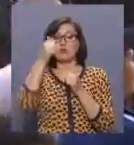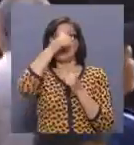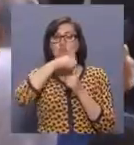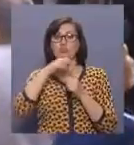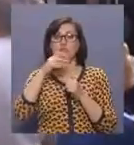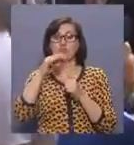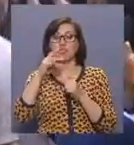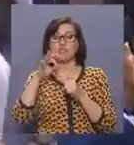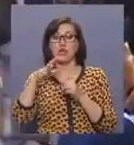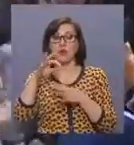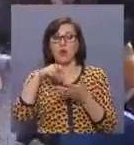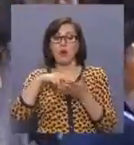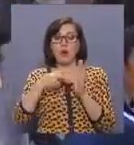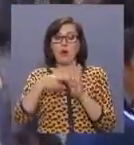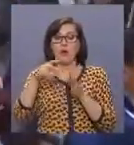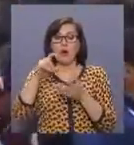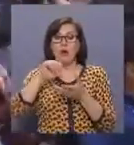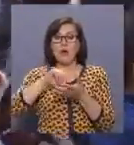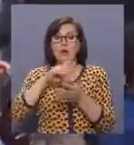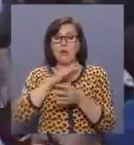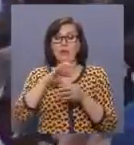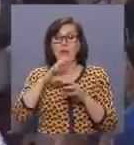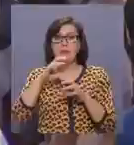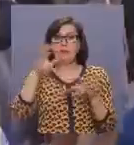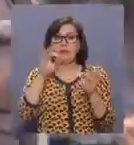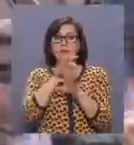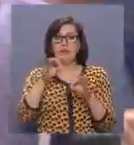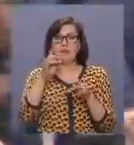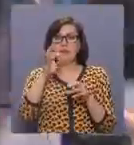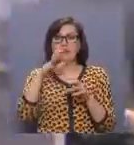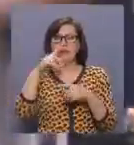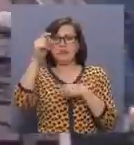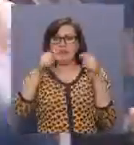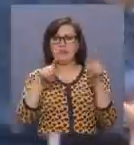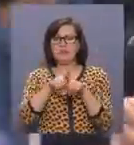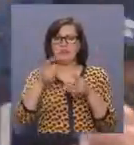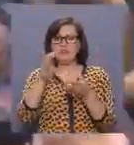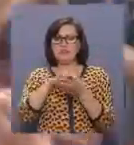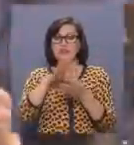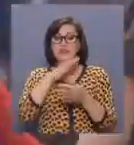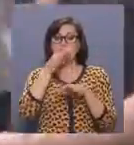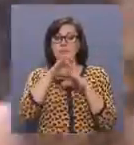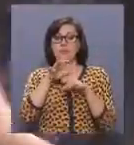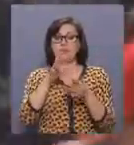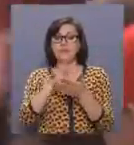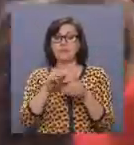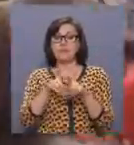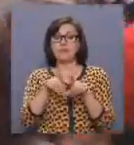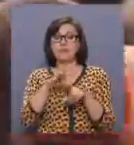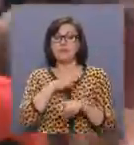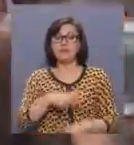of Tengri жобасын қатысушылары Vomex әлемдік музыка форумында таныстырылып тұрады.